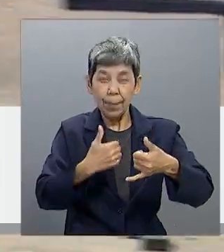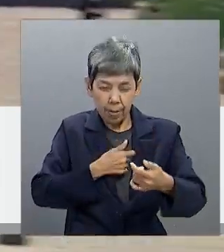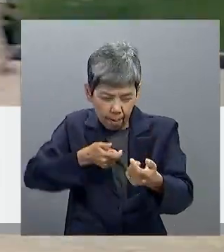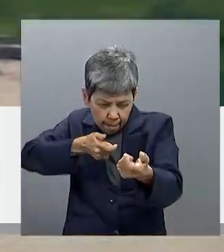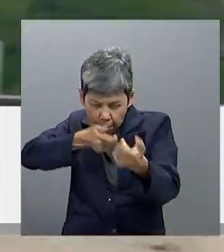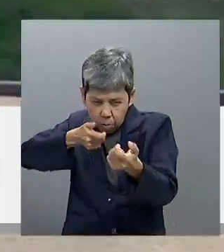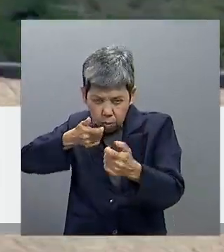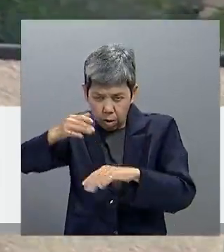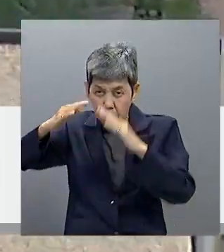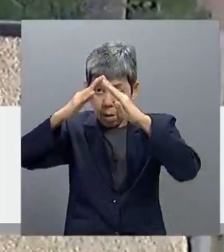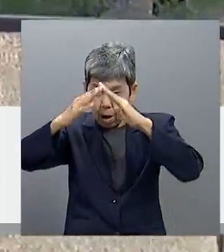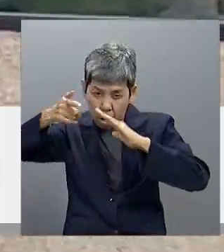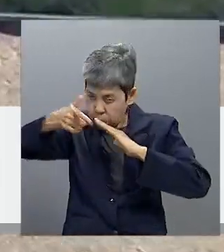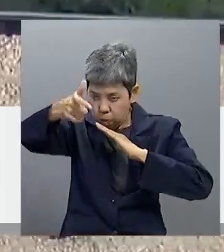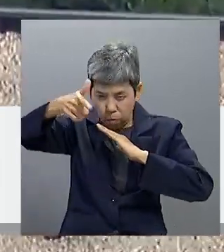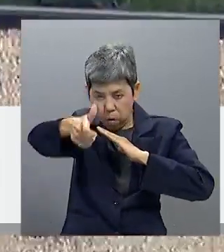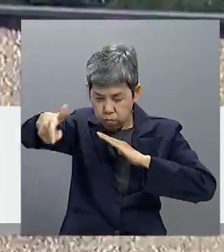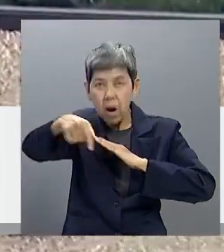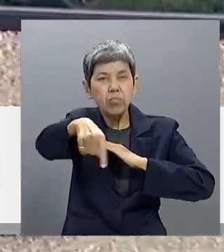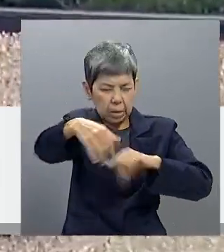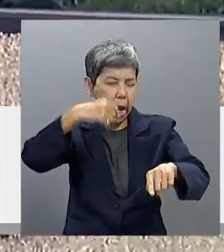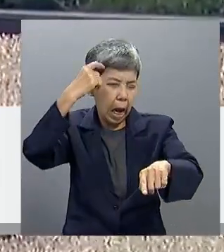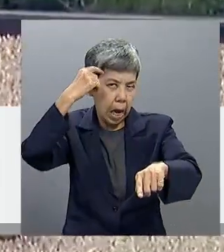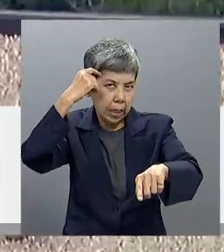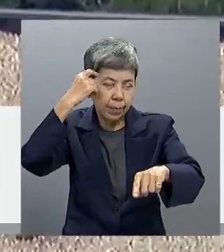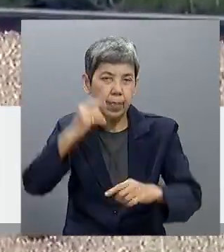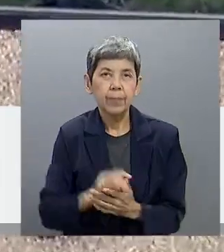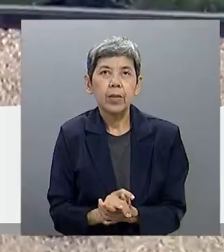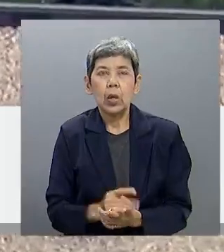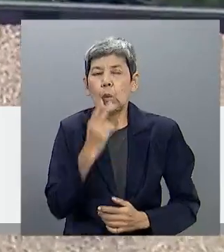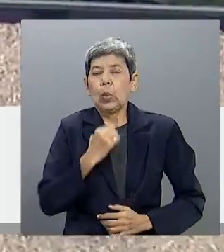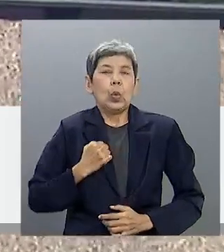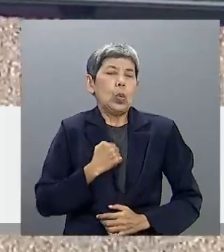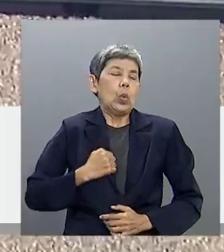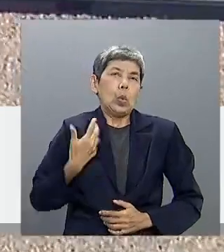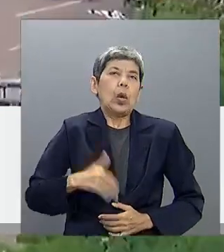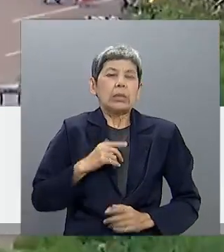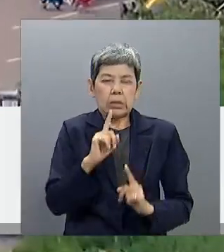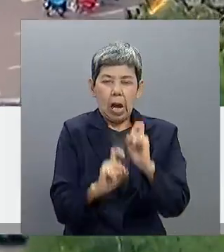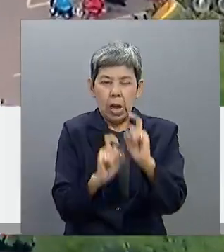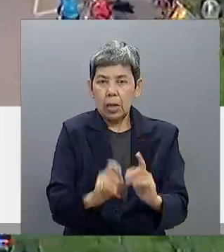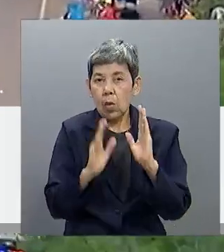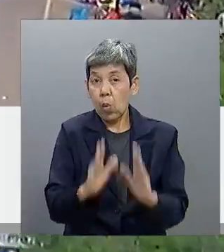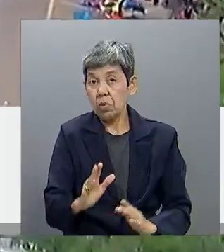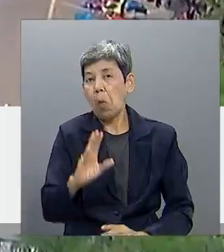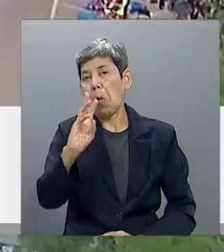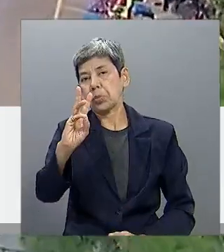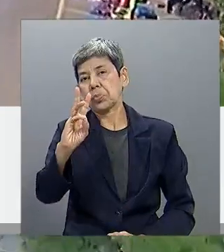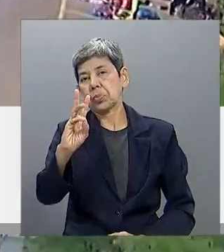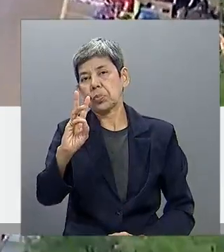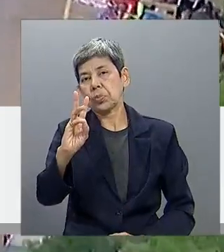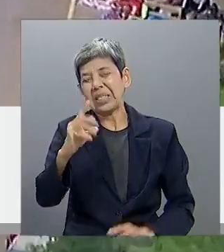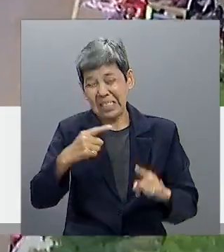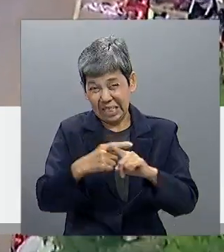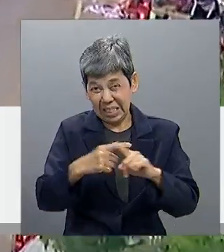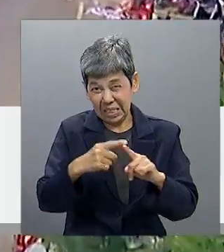จากหลังคาของอาคารใกล้กับจุดเกิดเหตุเหตุสะเทือนขวัญครั้งนี้ทำให้มีผู้เสียชีวิตไปแล้วอย่างน้อย 6คนบาดเจ็บอีก